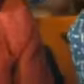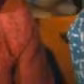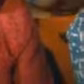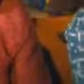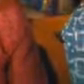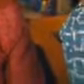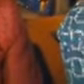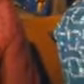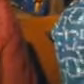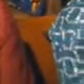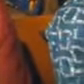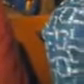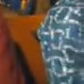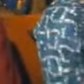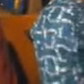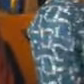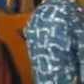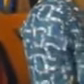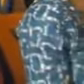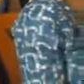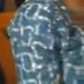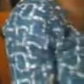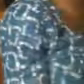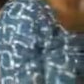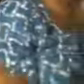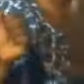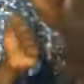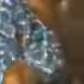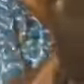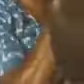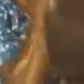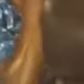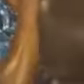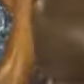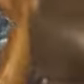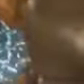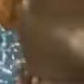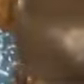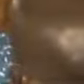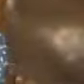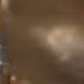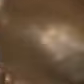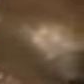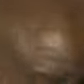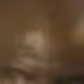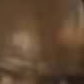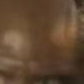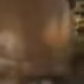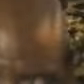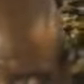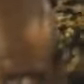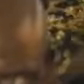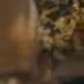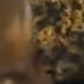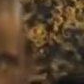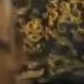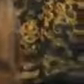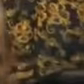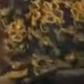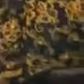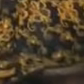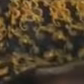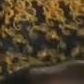plus de bénédiction et une vie élevé plus de bénédiction et une plus grande